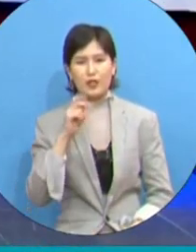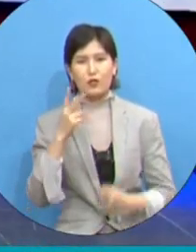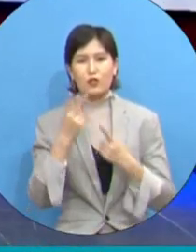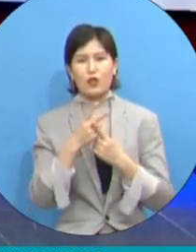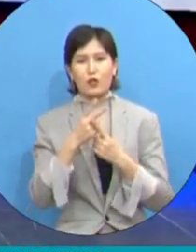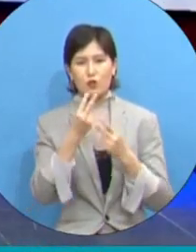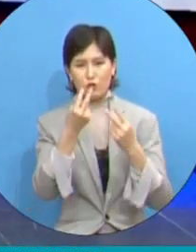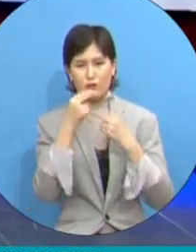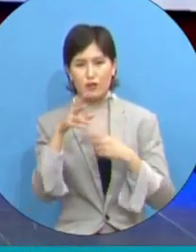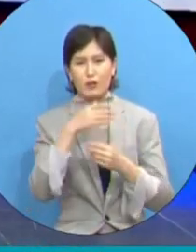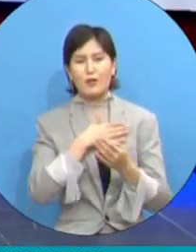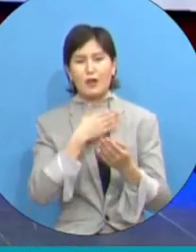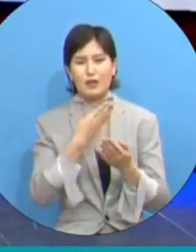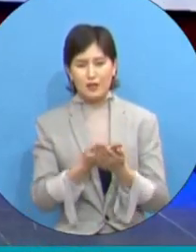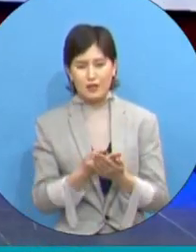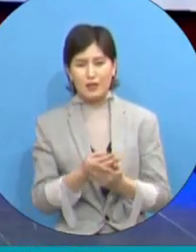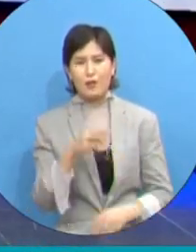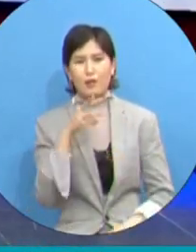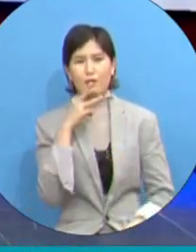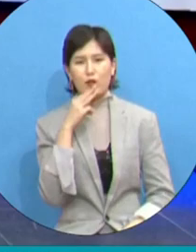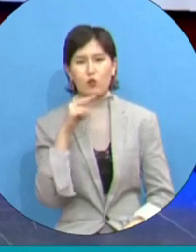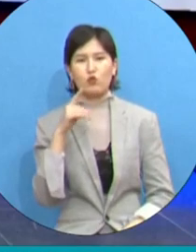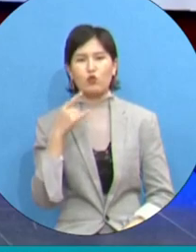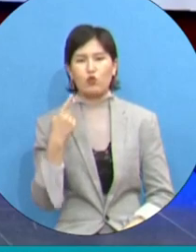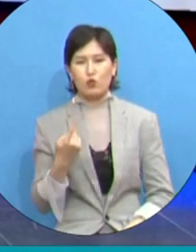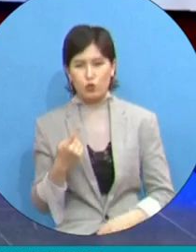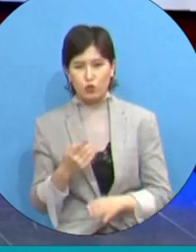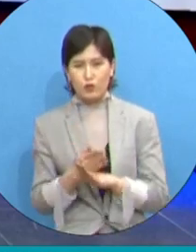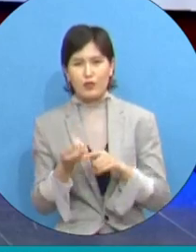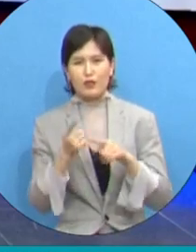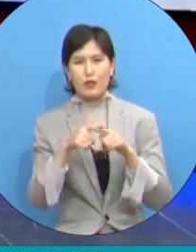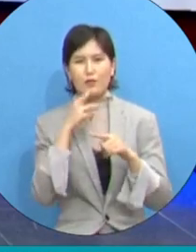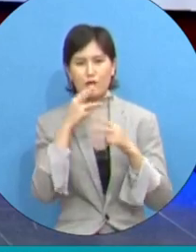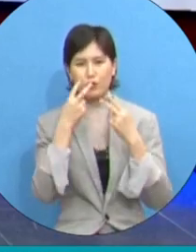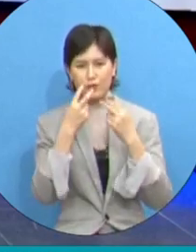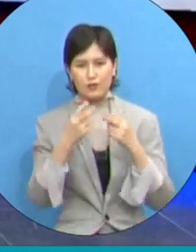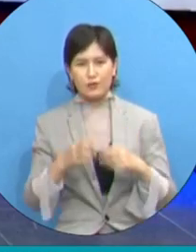Эдгээр сонгоцож байгаа танд баярлалаа. Та бүхэн мэдээллийн хөтөлбөрөө хэсэг хугацааны дараа үргэлжлүүлэн хүлээ авч үзнэ.